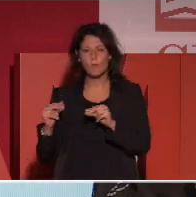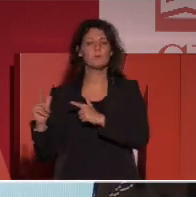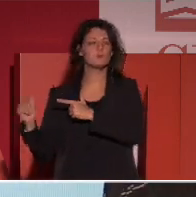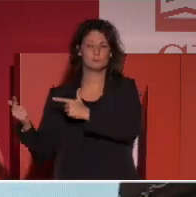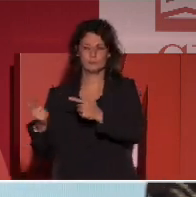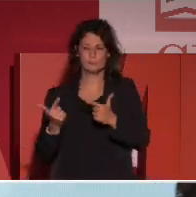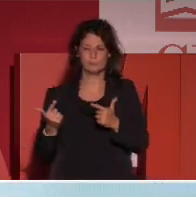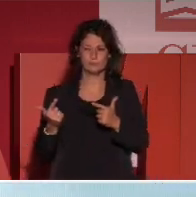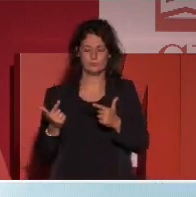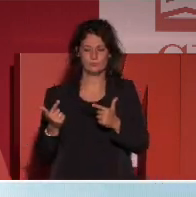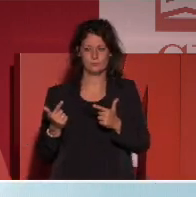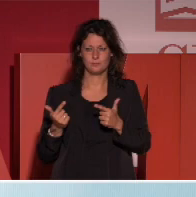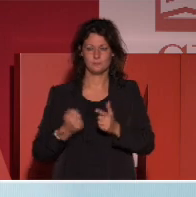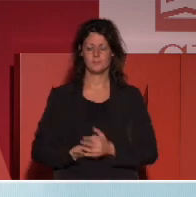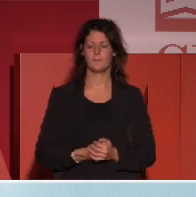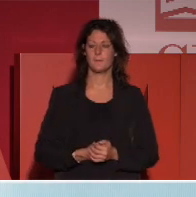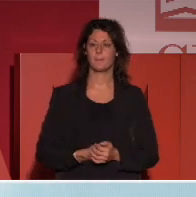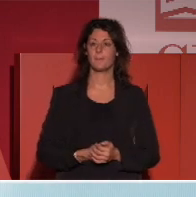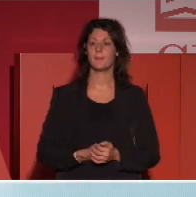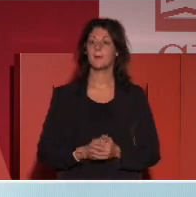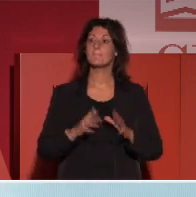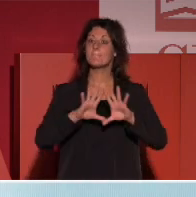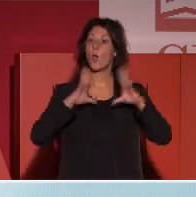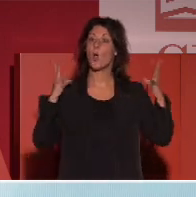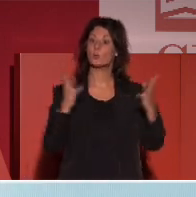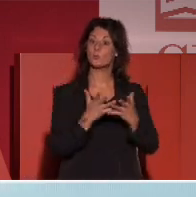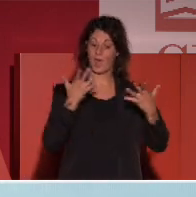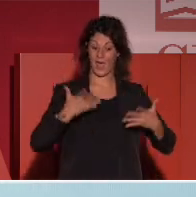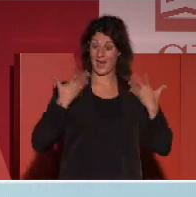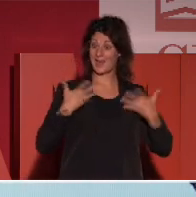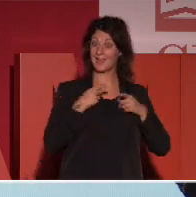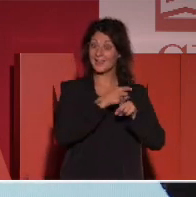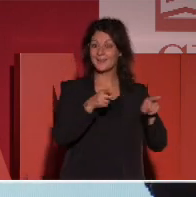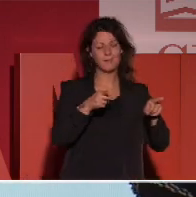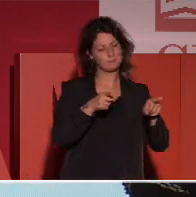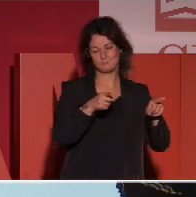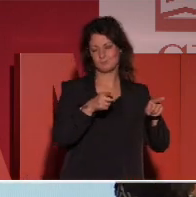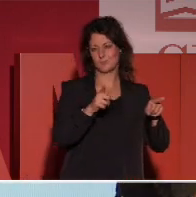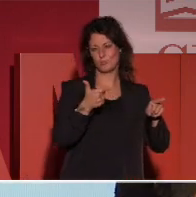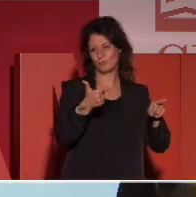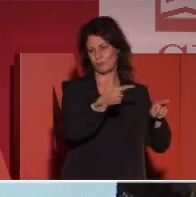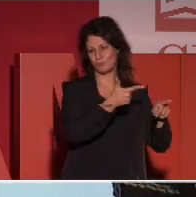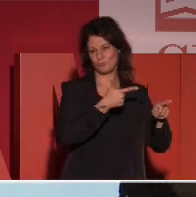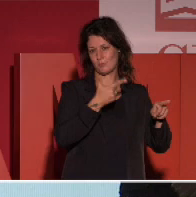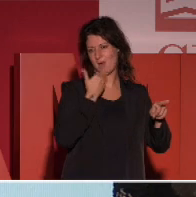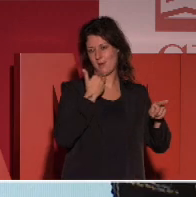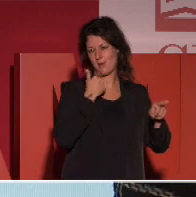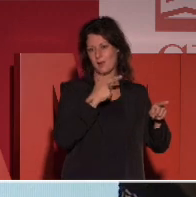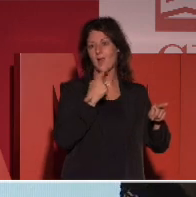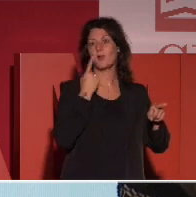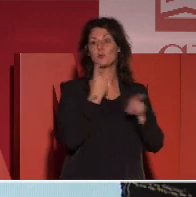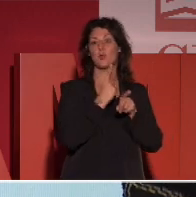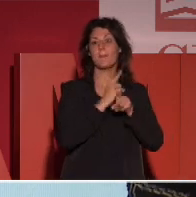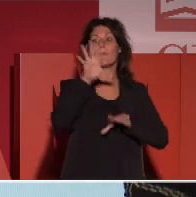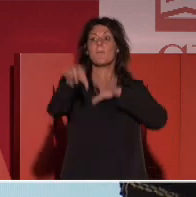per l'allegria il pianeta nostro è poco attrezzato dobbiamo rubare la gioia i giorni futuri e conclude in questa